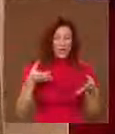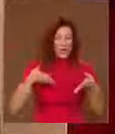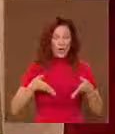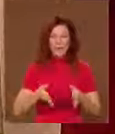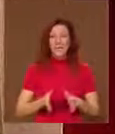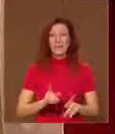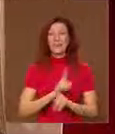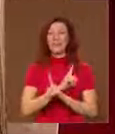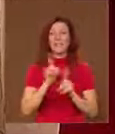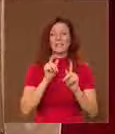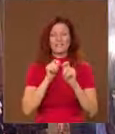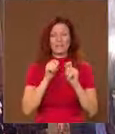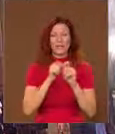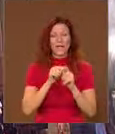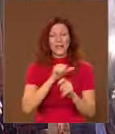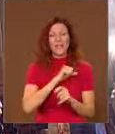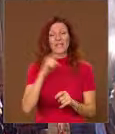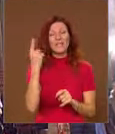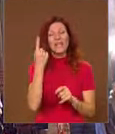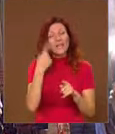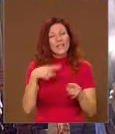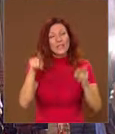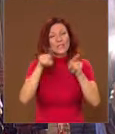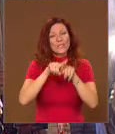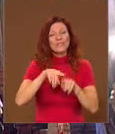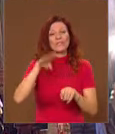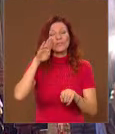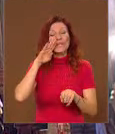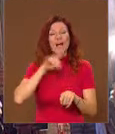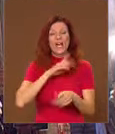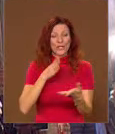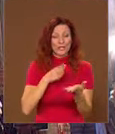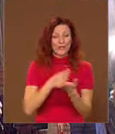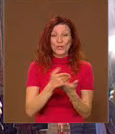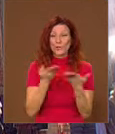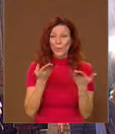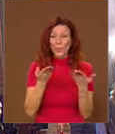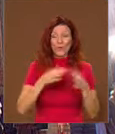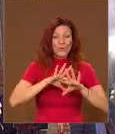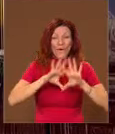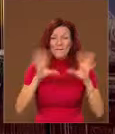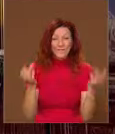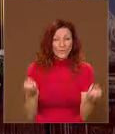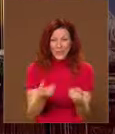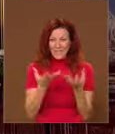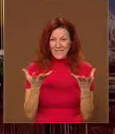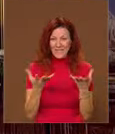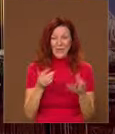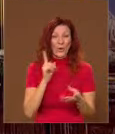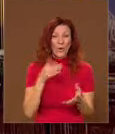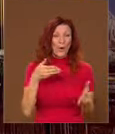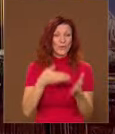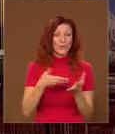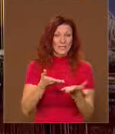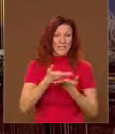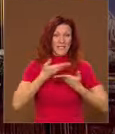роден, несътворен, единосъщен с Отца и чрез когото всичко е станало, който